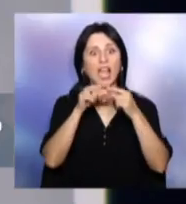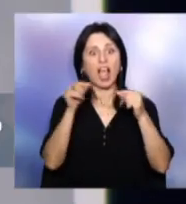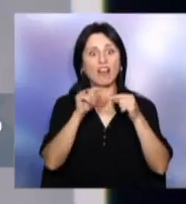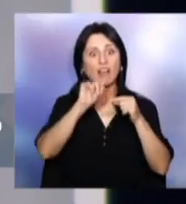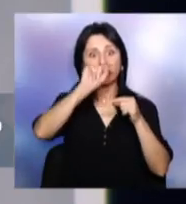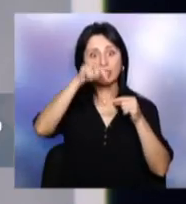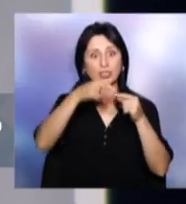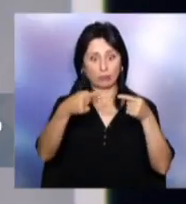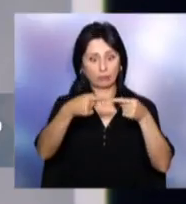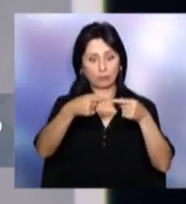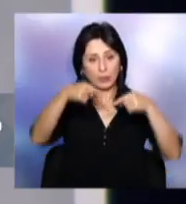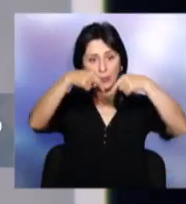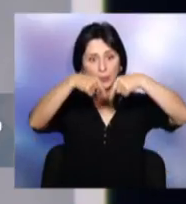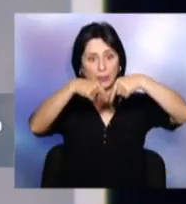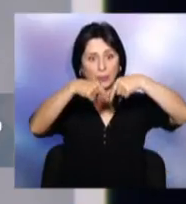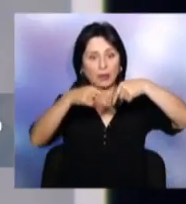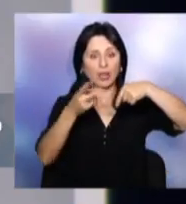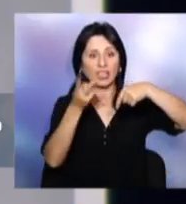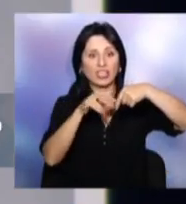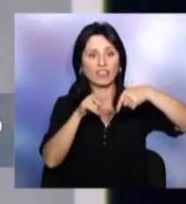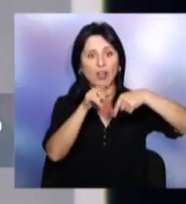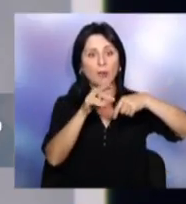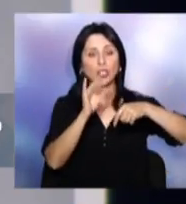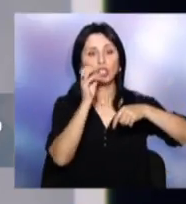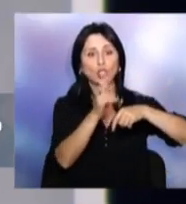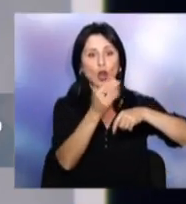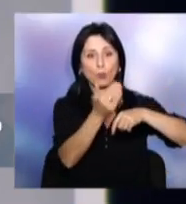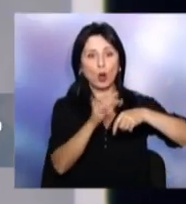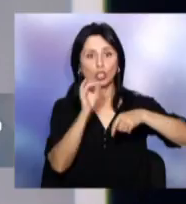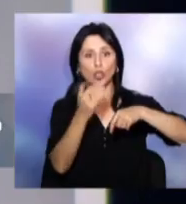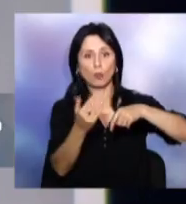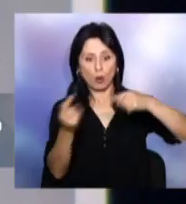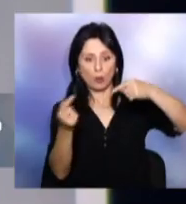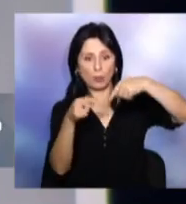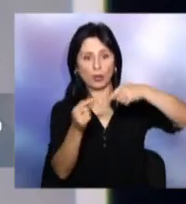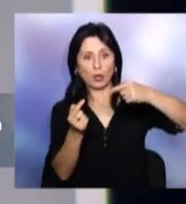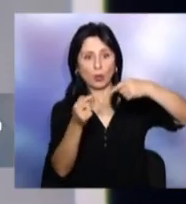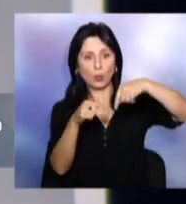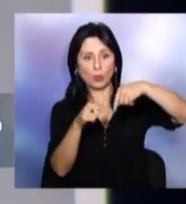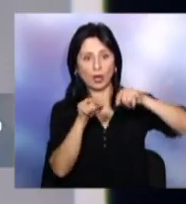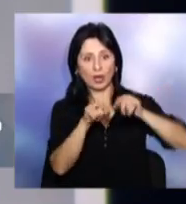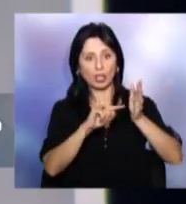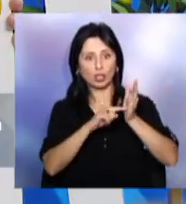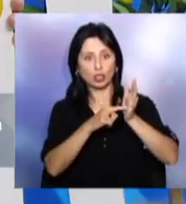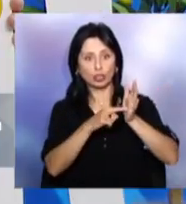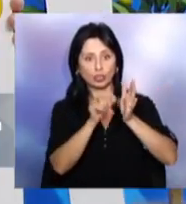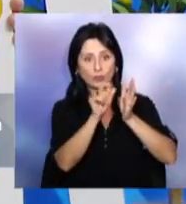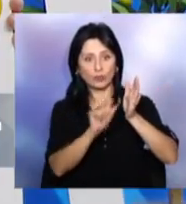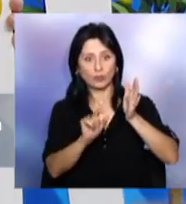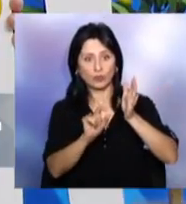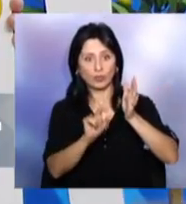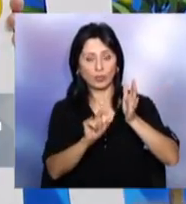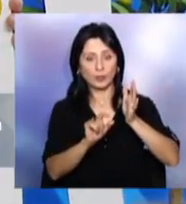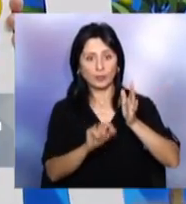სადინარი, ნაღვლის ბუშტიდან ჩამოსული ნაღველიც იმ ადგილას იღვრება. რა ადგილია და რა ქვია იმ და რა დრილია, ამას მე